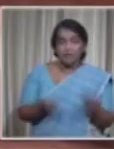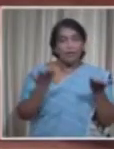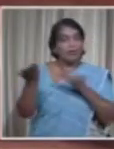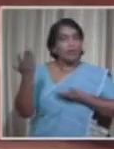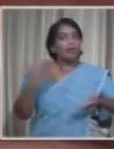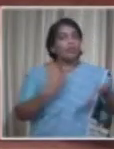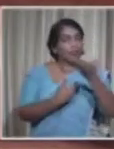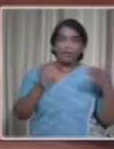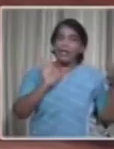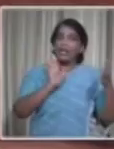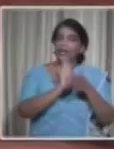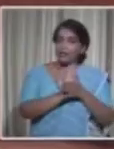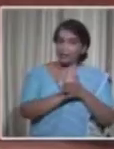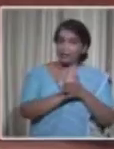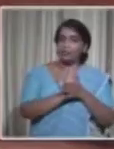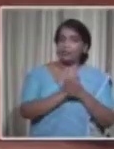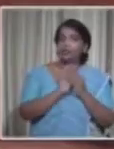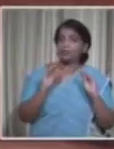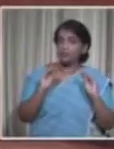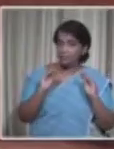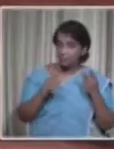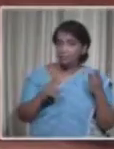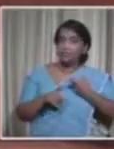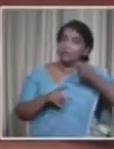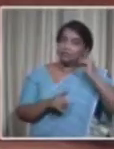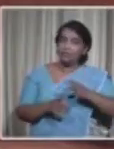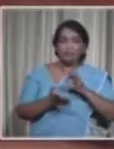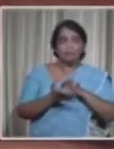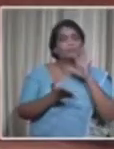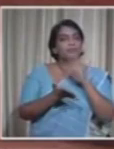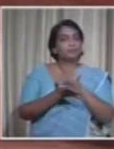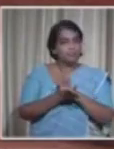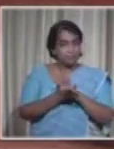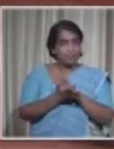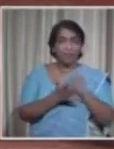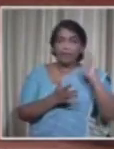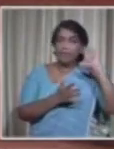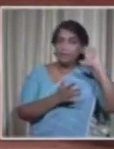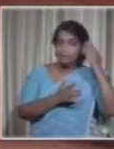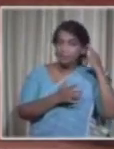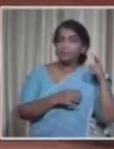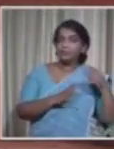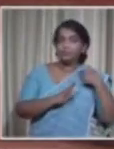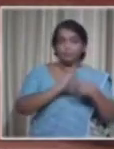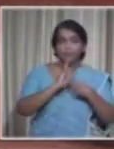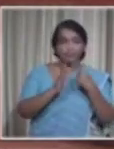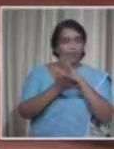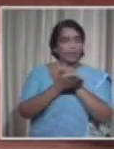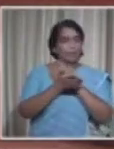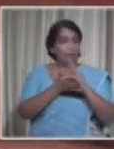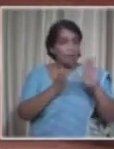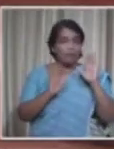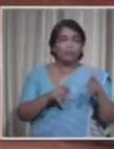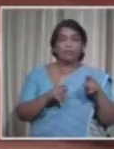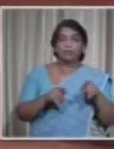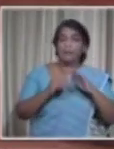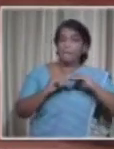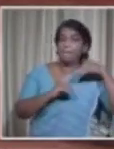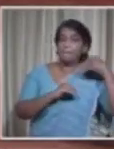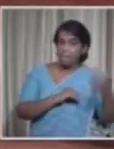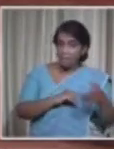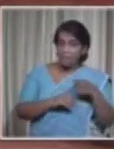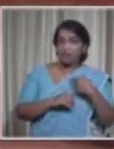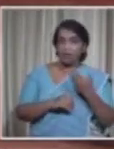දෙනාම එකතු වෙලා යම්කිසි එකඟත්වයක් ඇති කරගෙන විශේෂයෙන්ම රට සංසුන් කරලා ඊට පසු